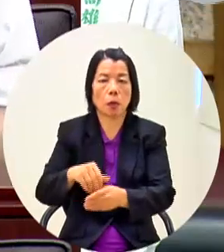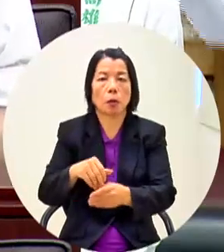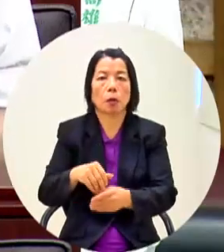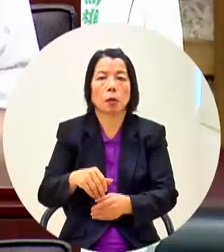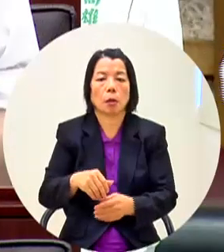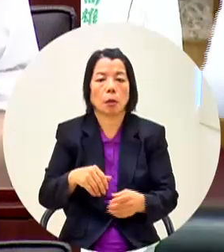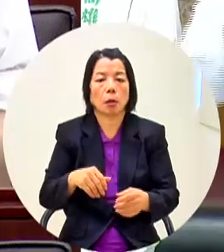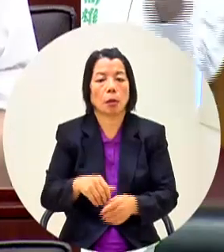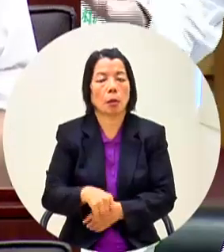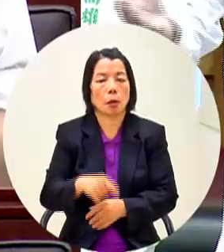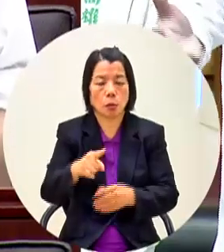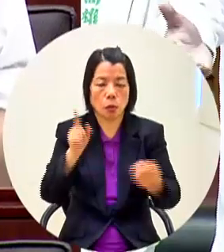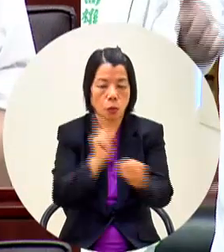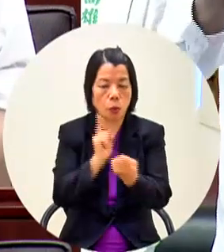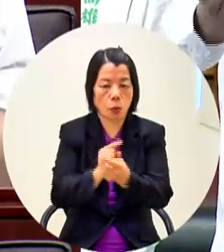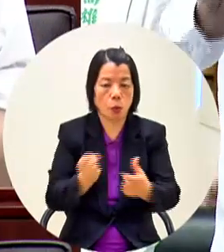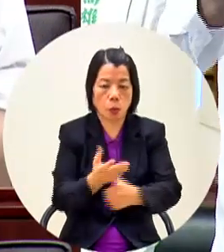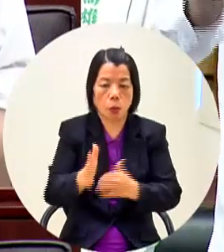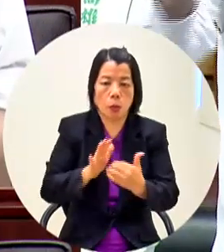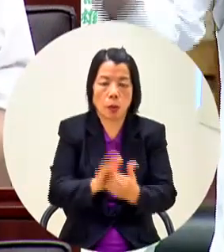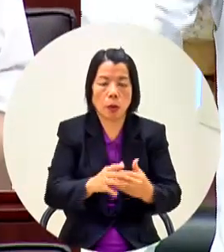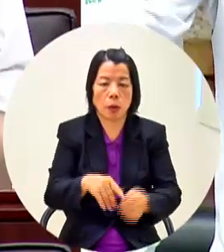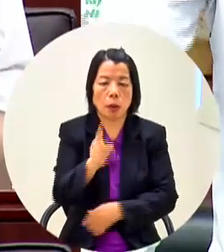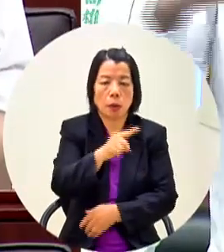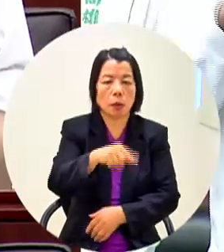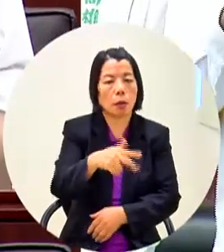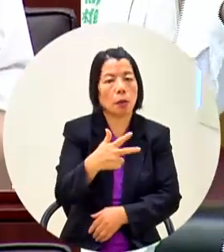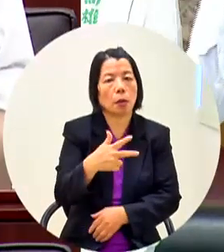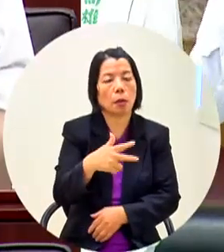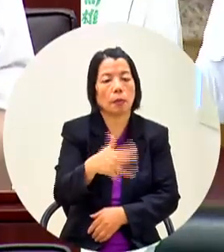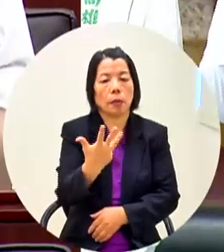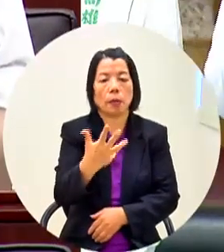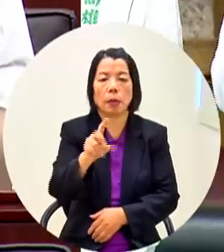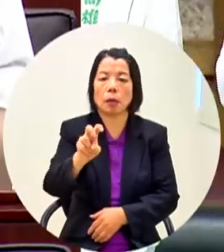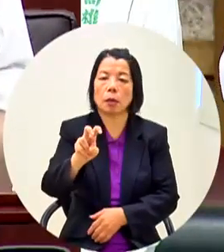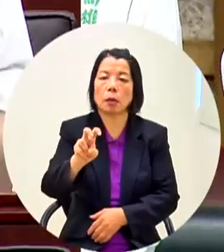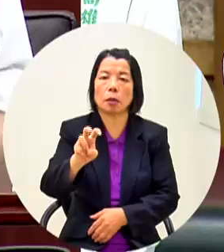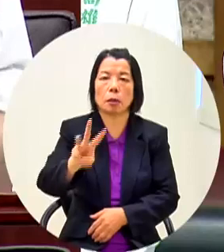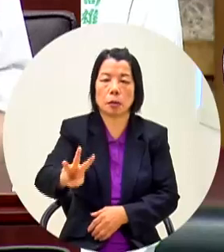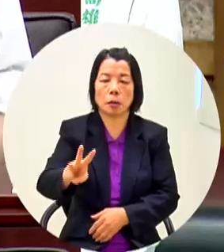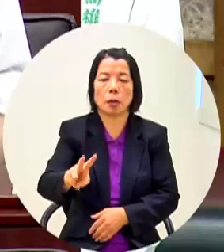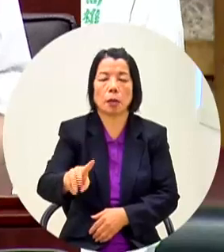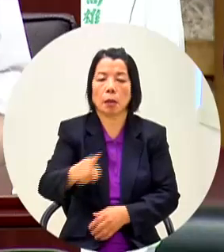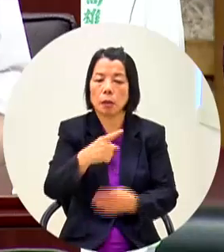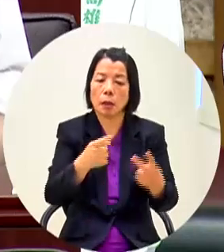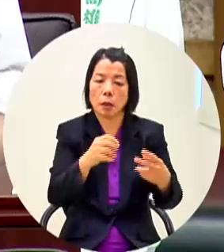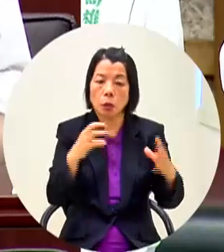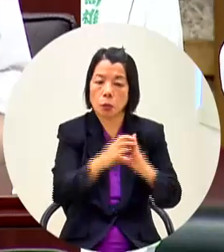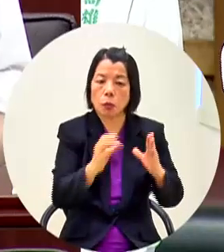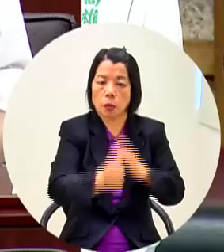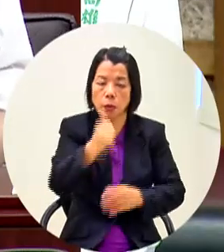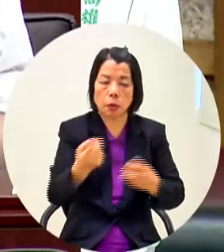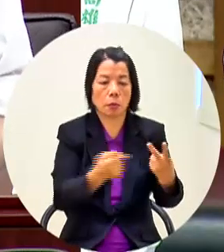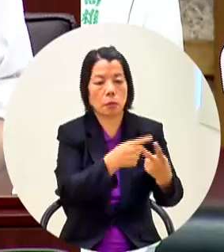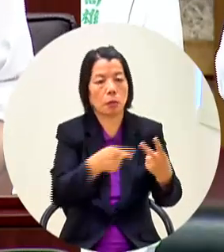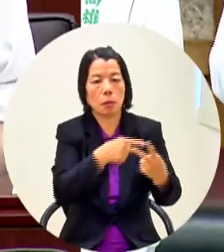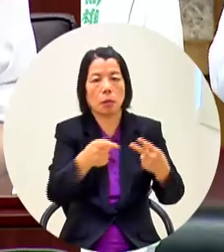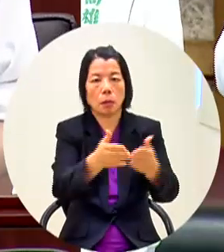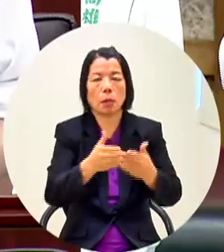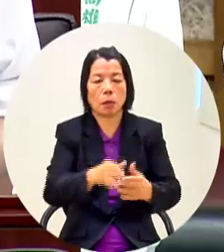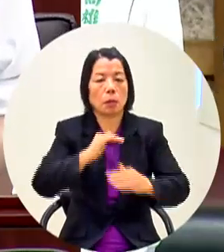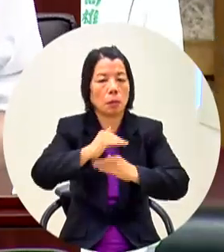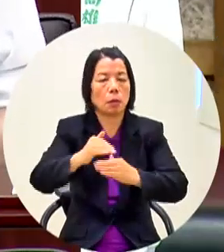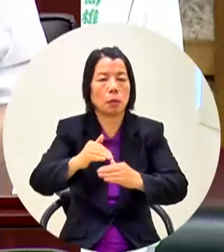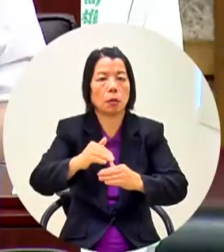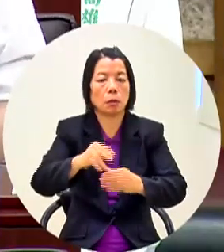达到防疫的作为，借到1823个就好了。你当场才是两个局长就会做，收回他们之前的限制命令，